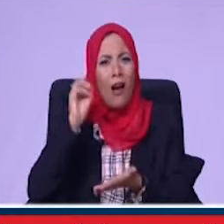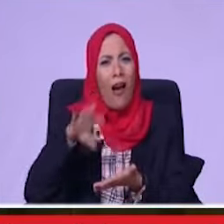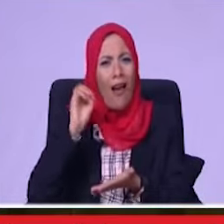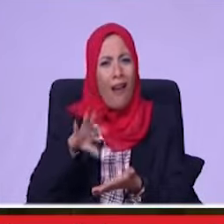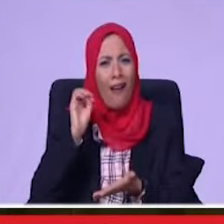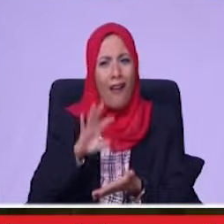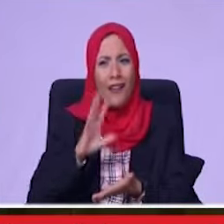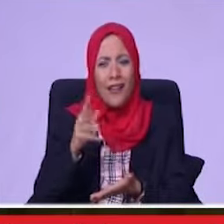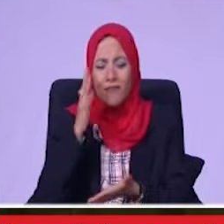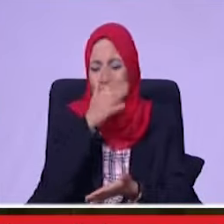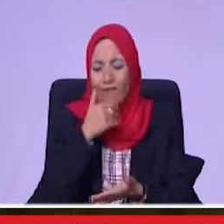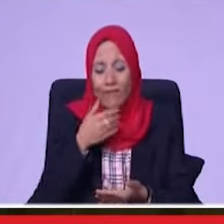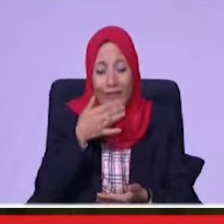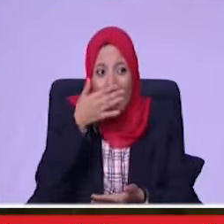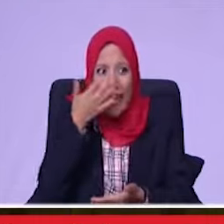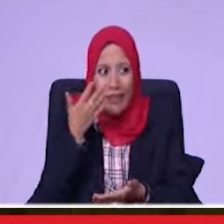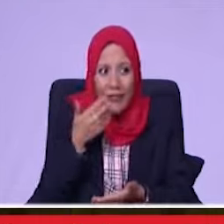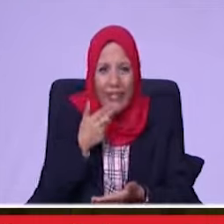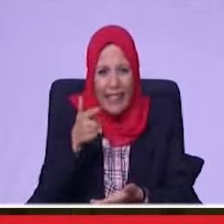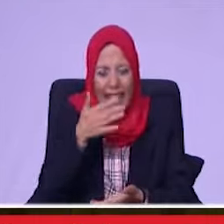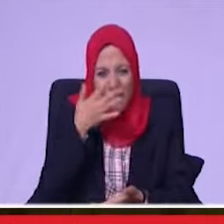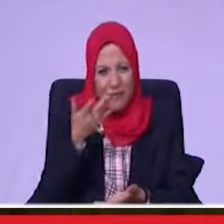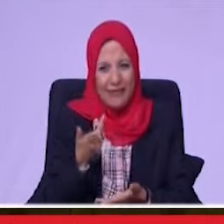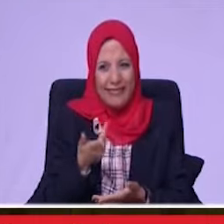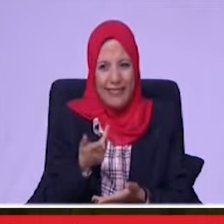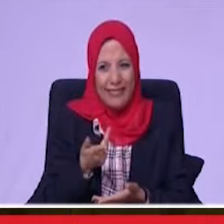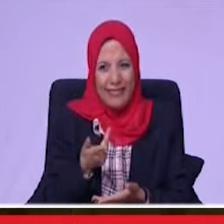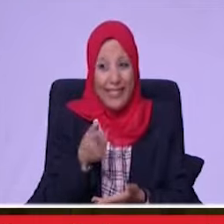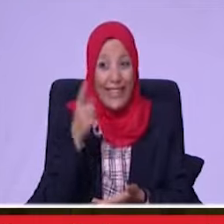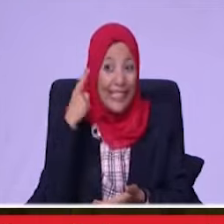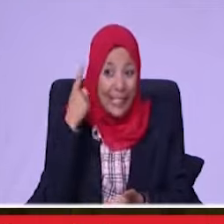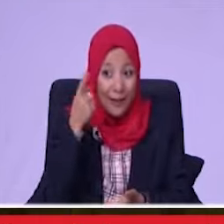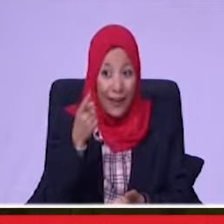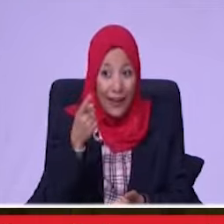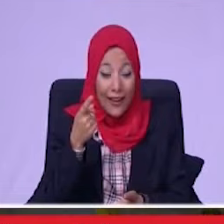غريبه جدا. عبد الكريم، انت سامعني؟